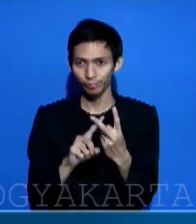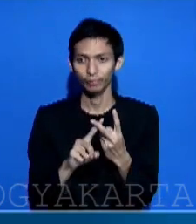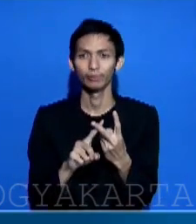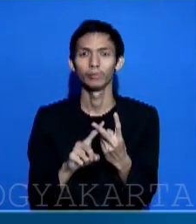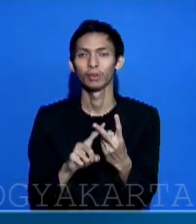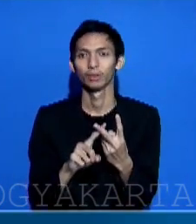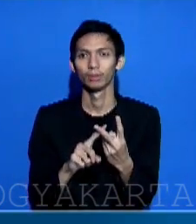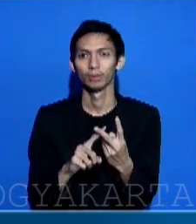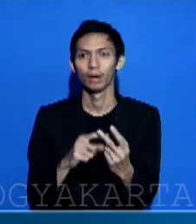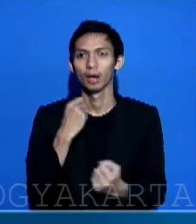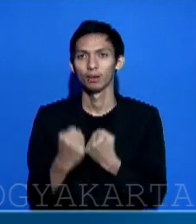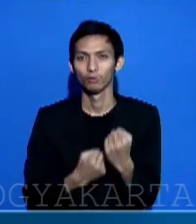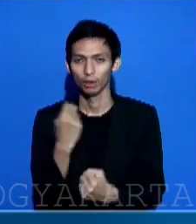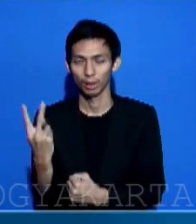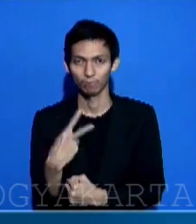melakukan